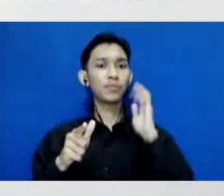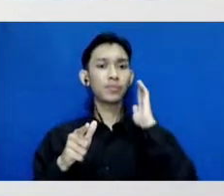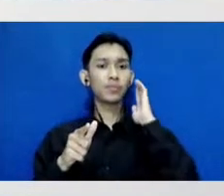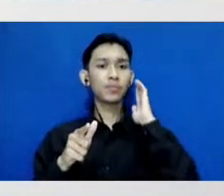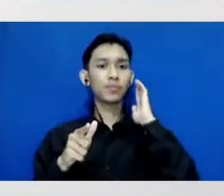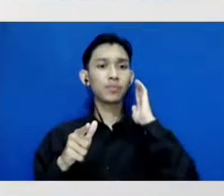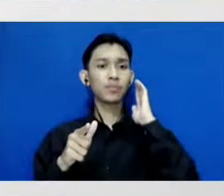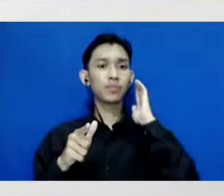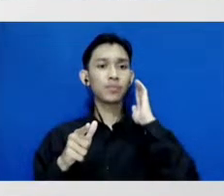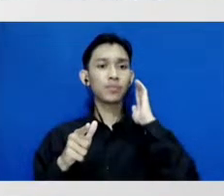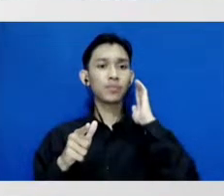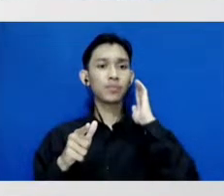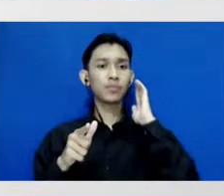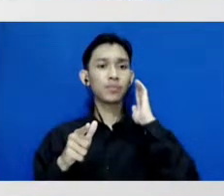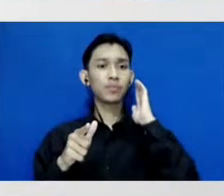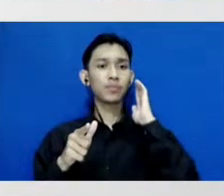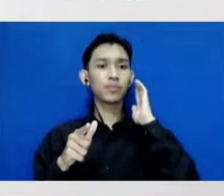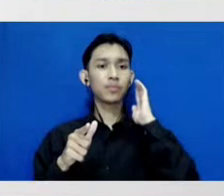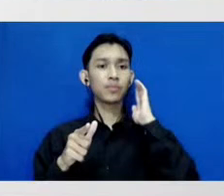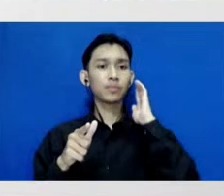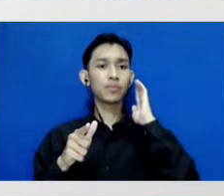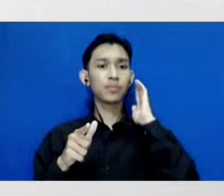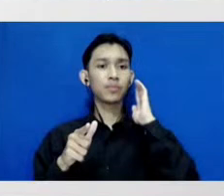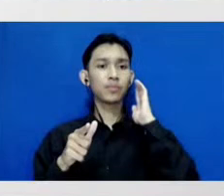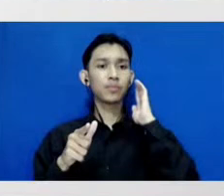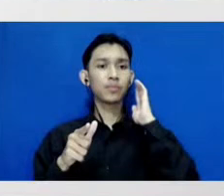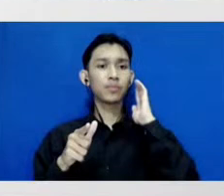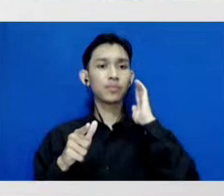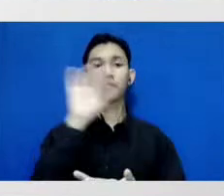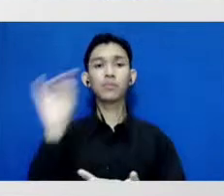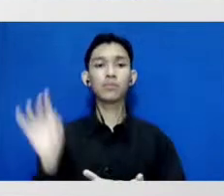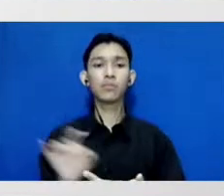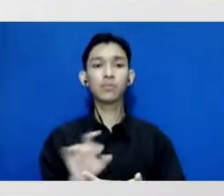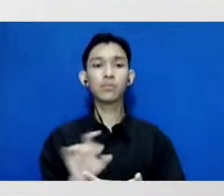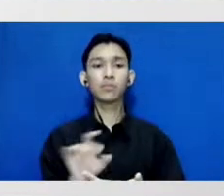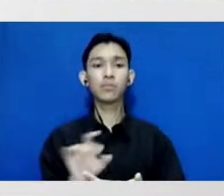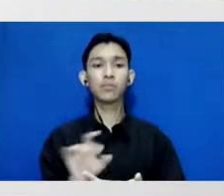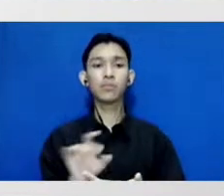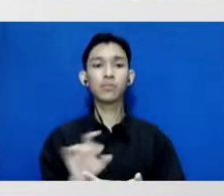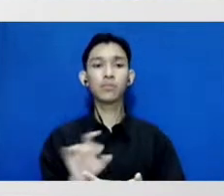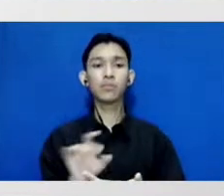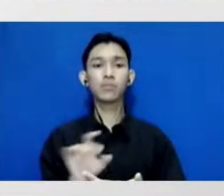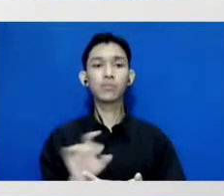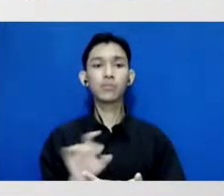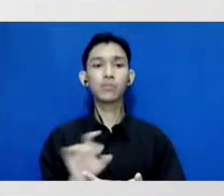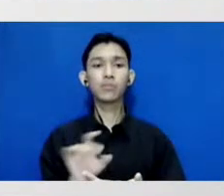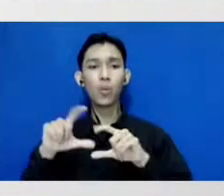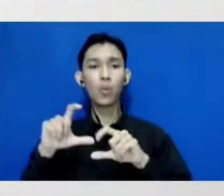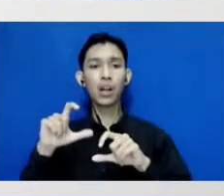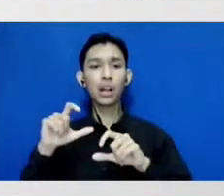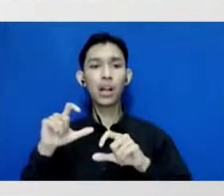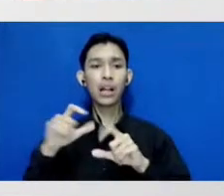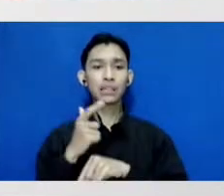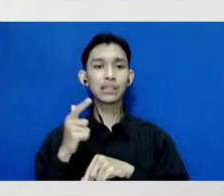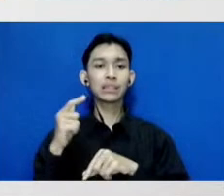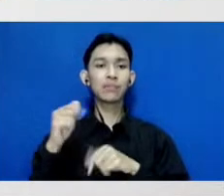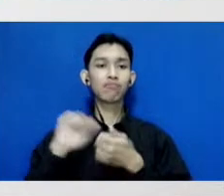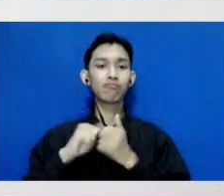finding. Sedikit tentang adequacy finding ini, jadi adequacy arrangement ini adalah mekanisme di mana